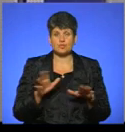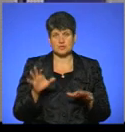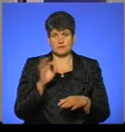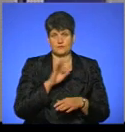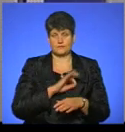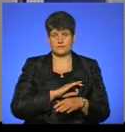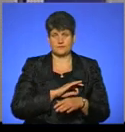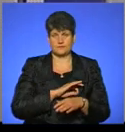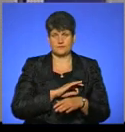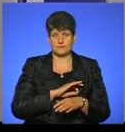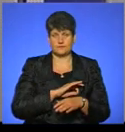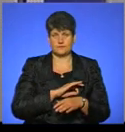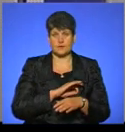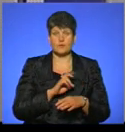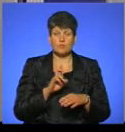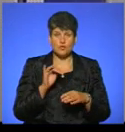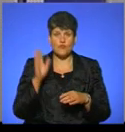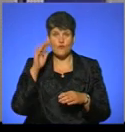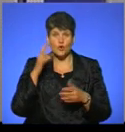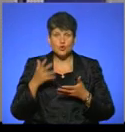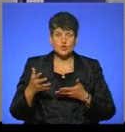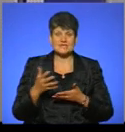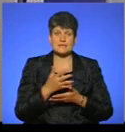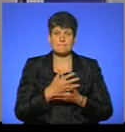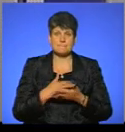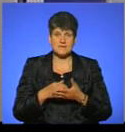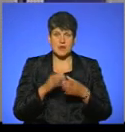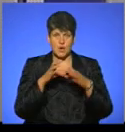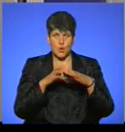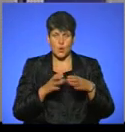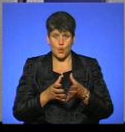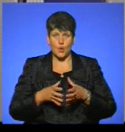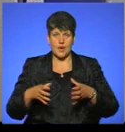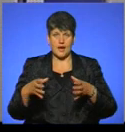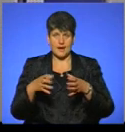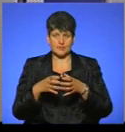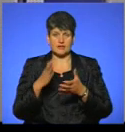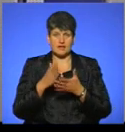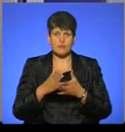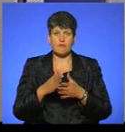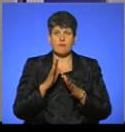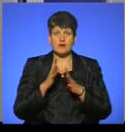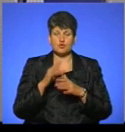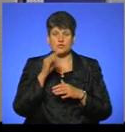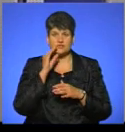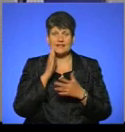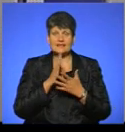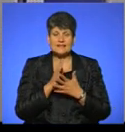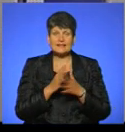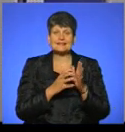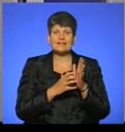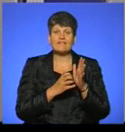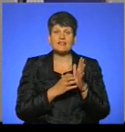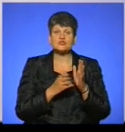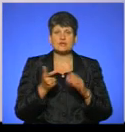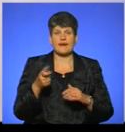застосувати, бо водозбір колектора, який виходить в парку Шевченка, складає понад 900